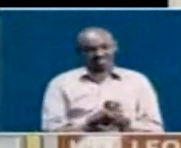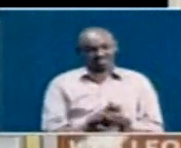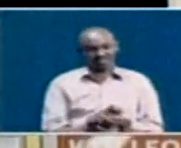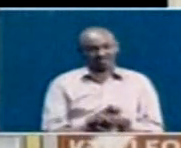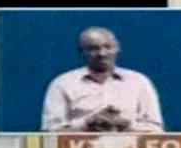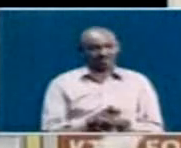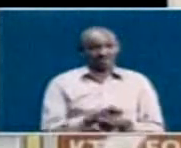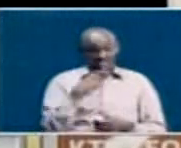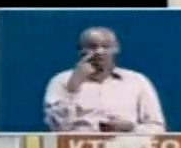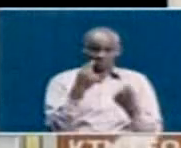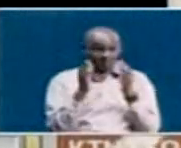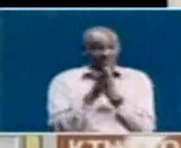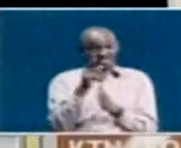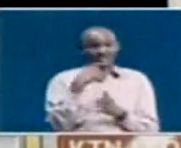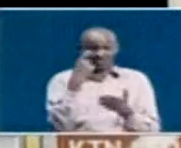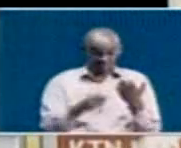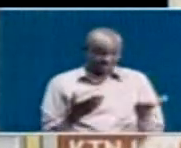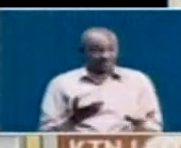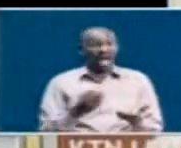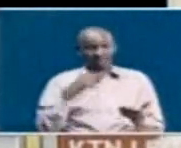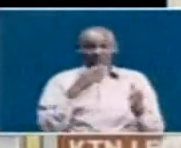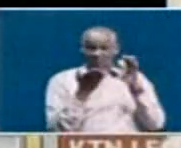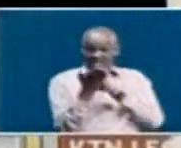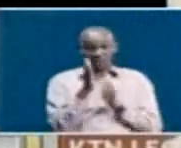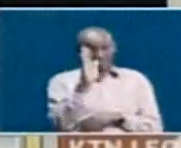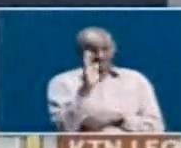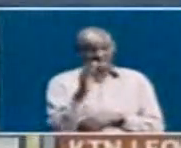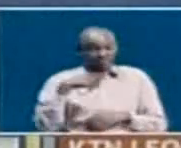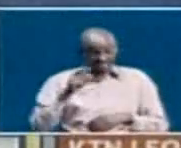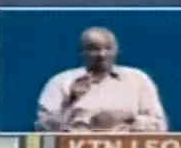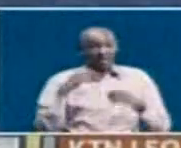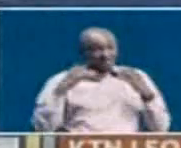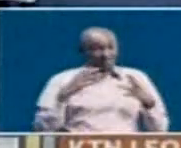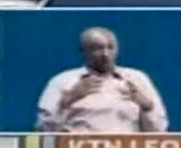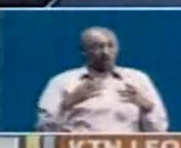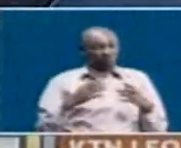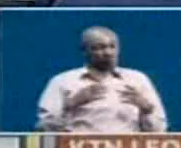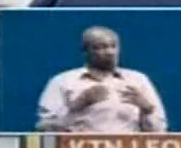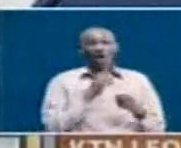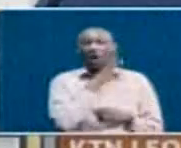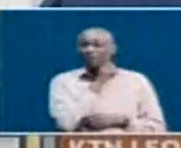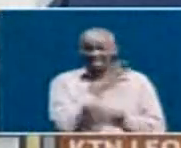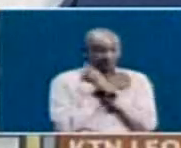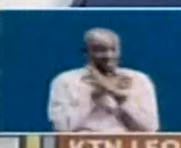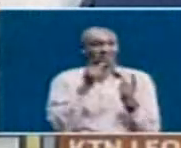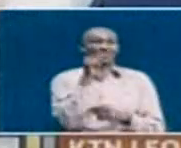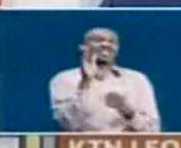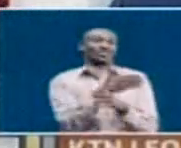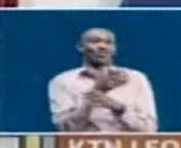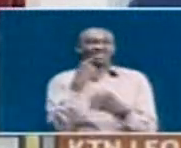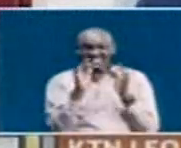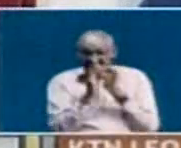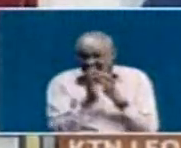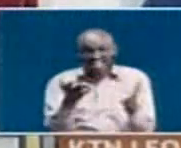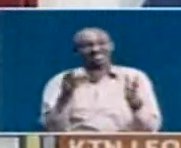Mtazama kibasi nilikuwa nazungumza naye hapa bibi sana ipeitande kuhusu video yake ambayo imezua mambo chungu nzima katika